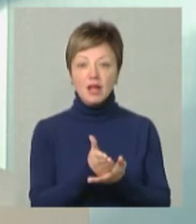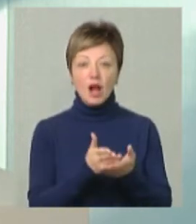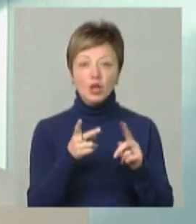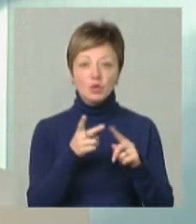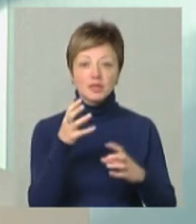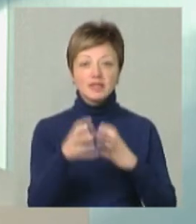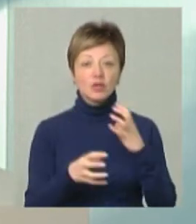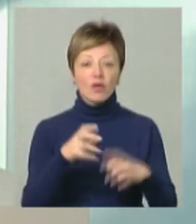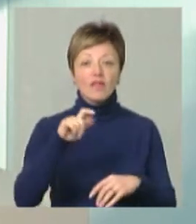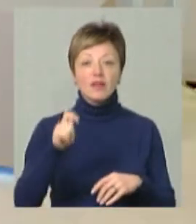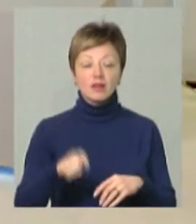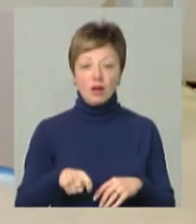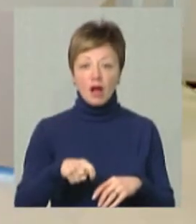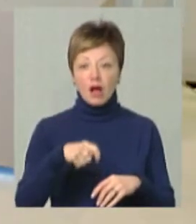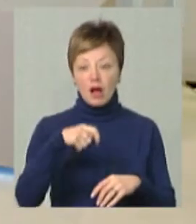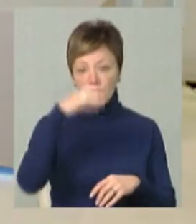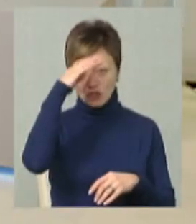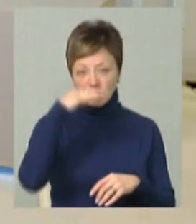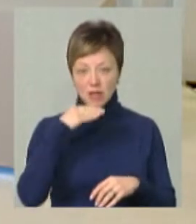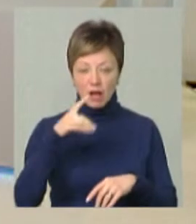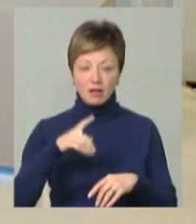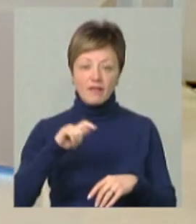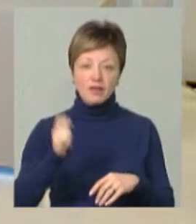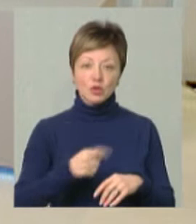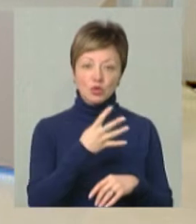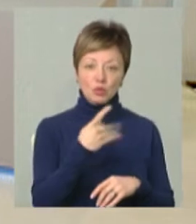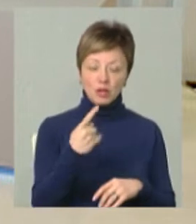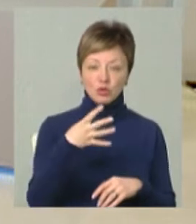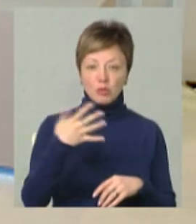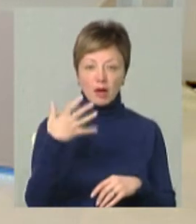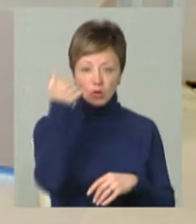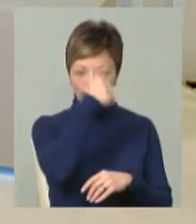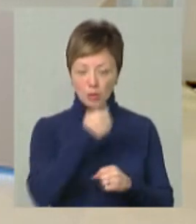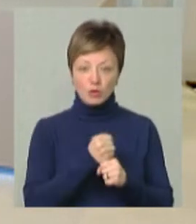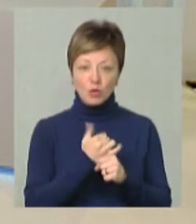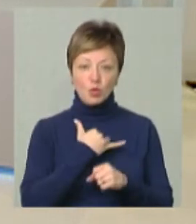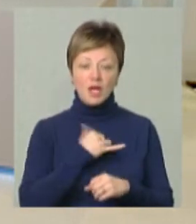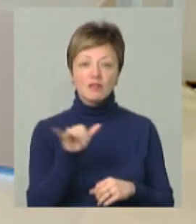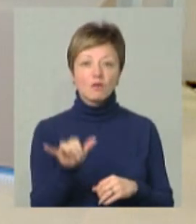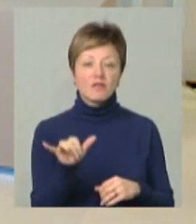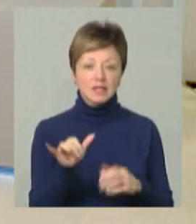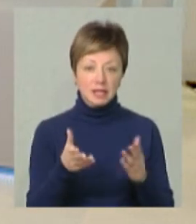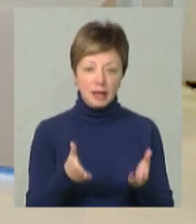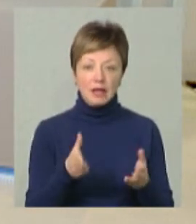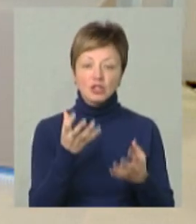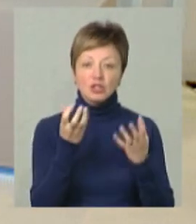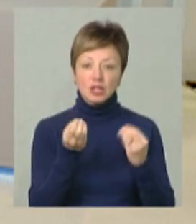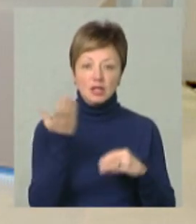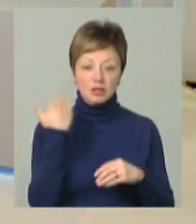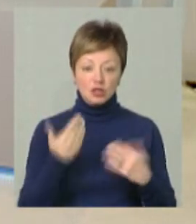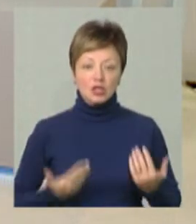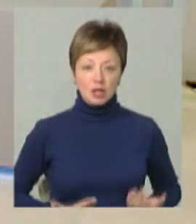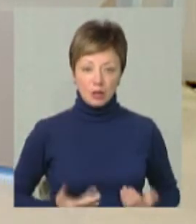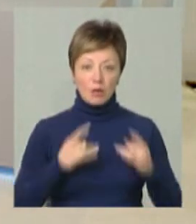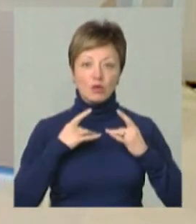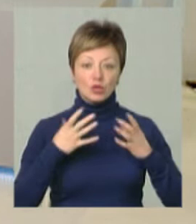Другої світової війни, Великої Вітчизняної 41-45 року, які працювали в нас в університеті і ще на той час жили. Ми